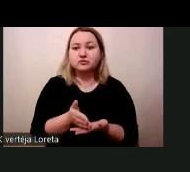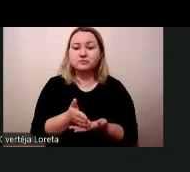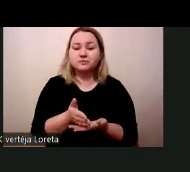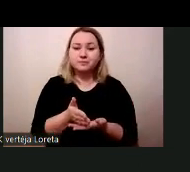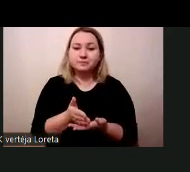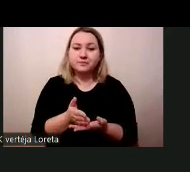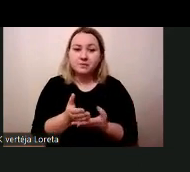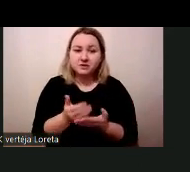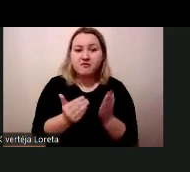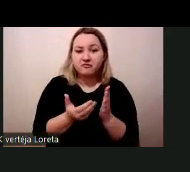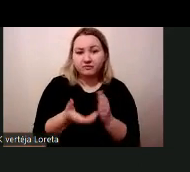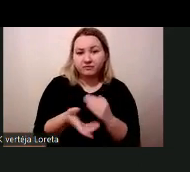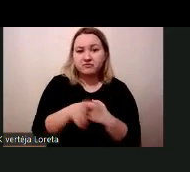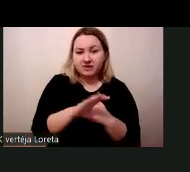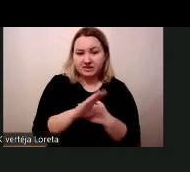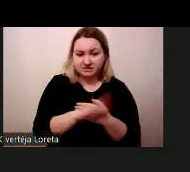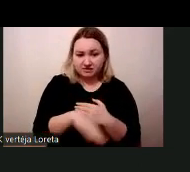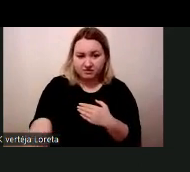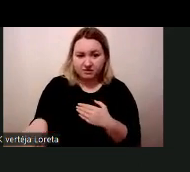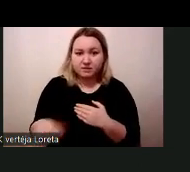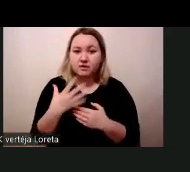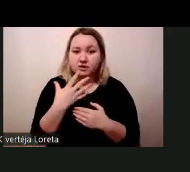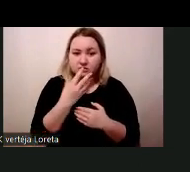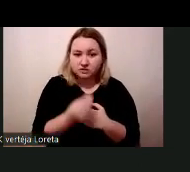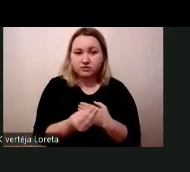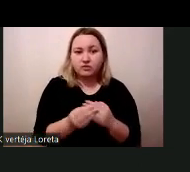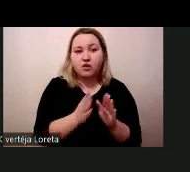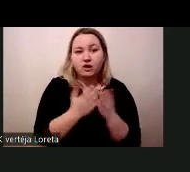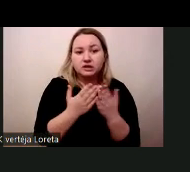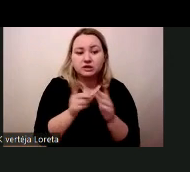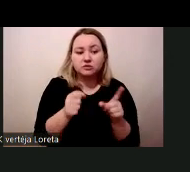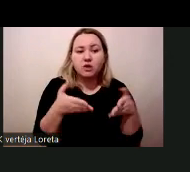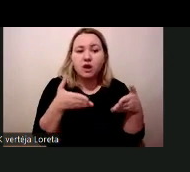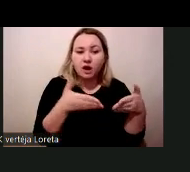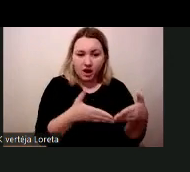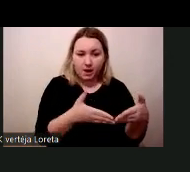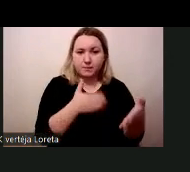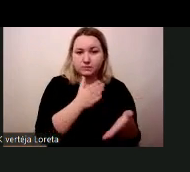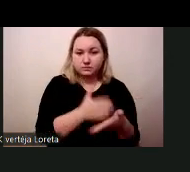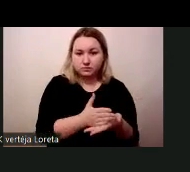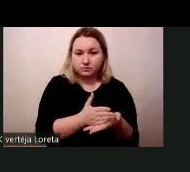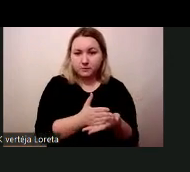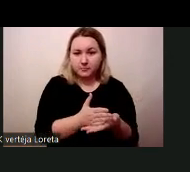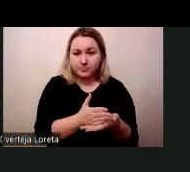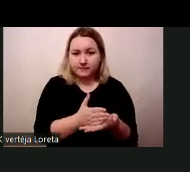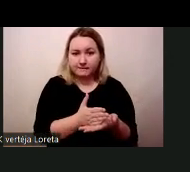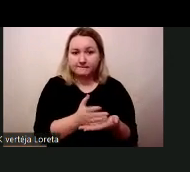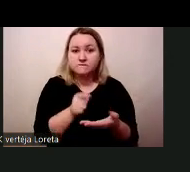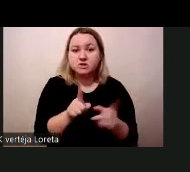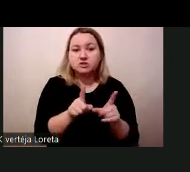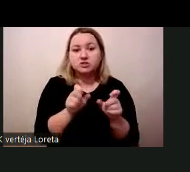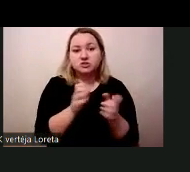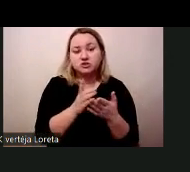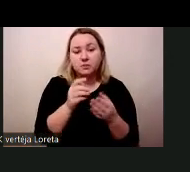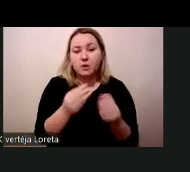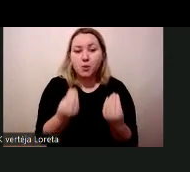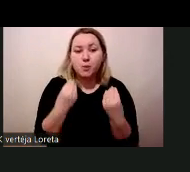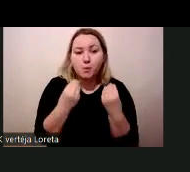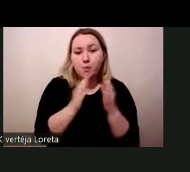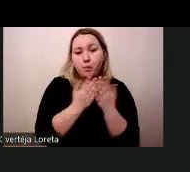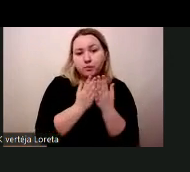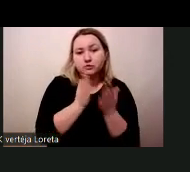vyresniem vaikam, čia yra jų tas knygų kampelis, čia yra vadovėliai. Tai visada